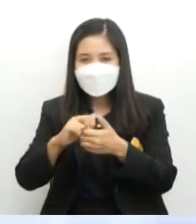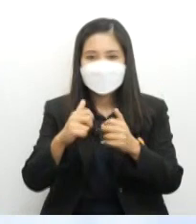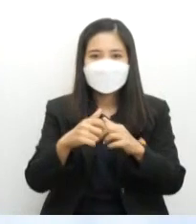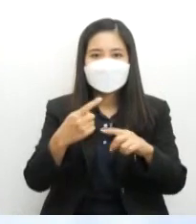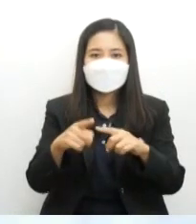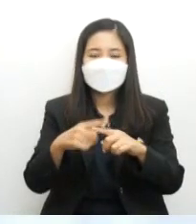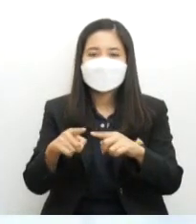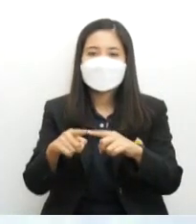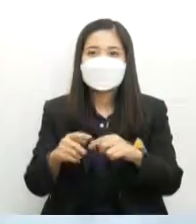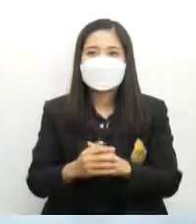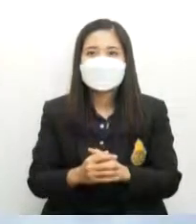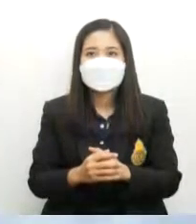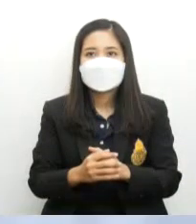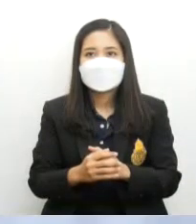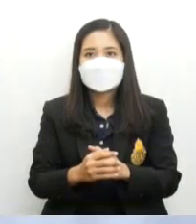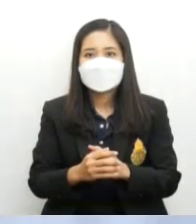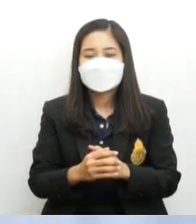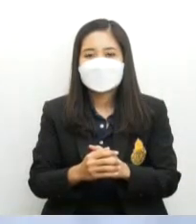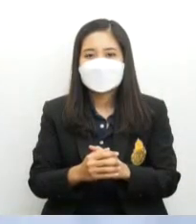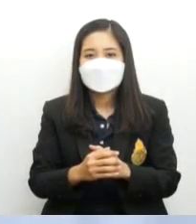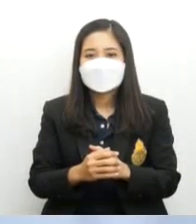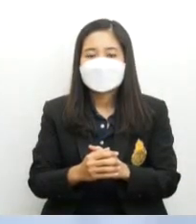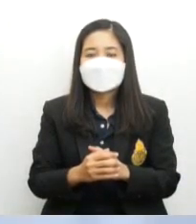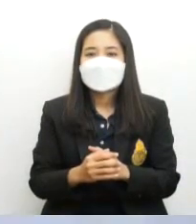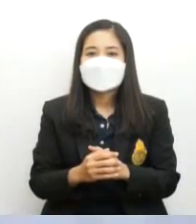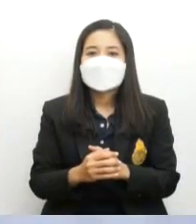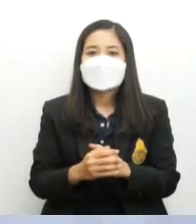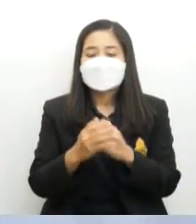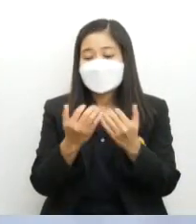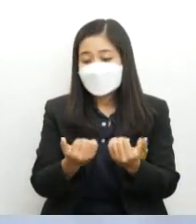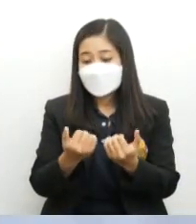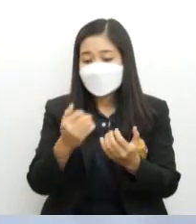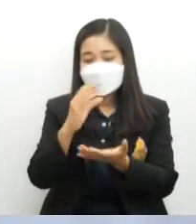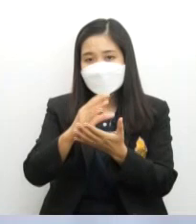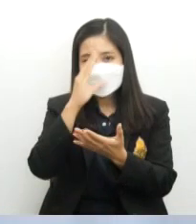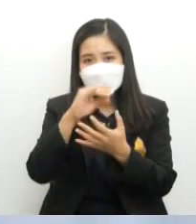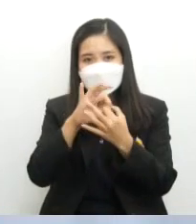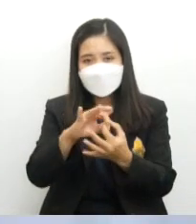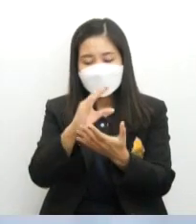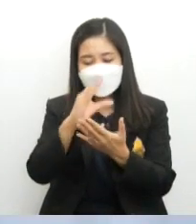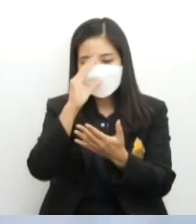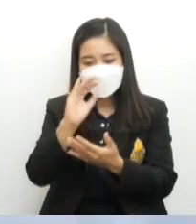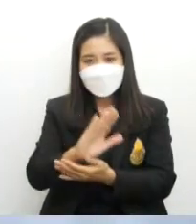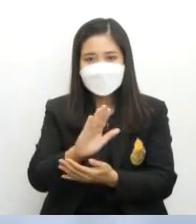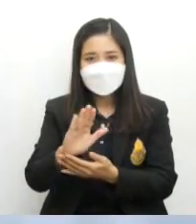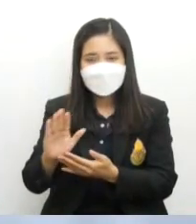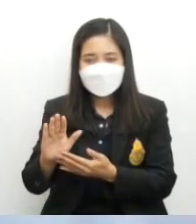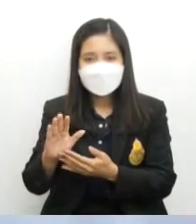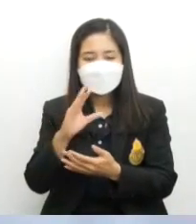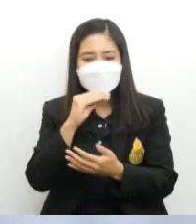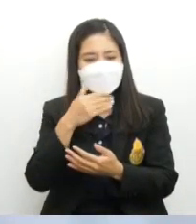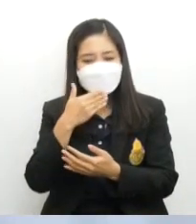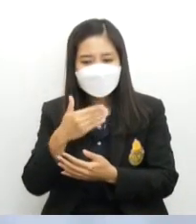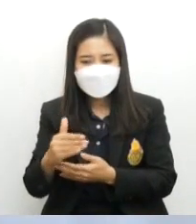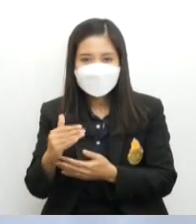านี้ผมคิดว่าเป็นเรื่องที่ท้าทายที่นักการศึกษาของพวกเราที่จะต้องคุ้นคิดว่าเ